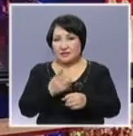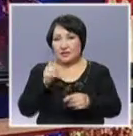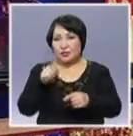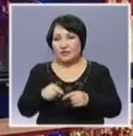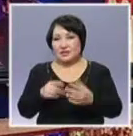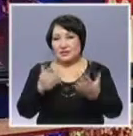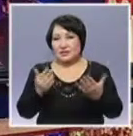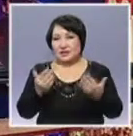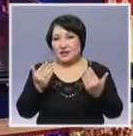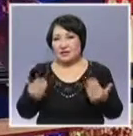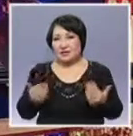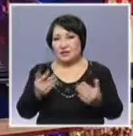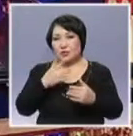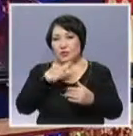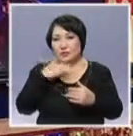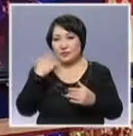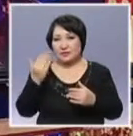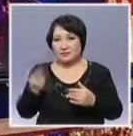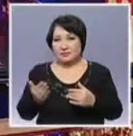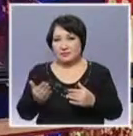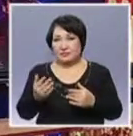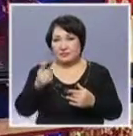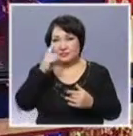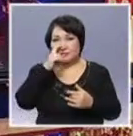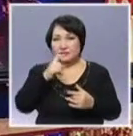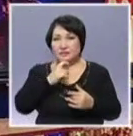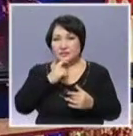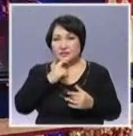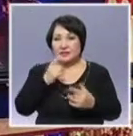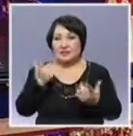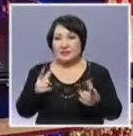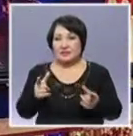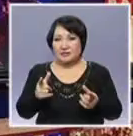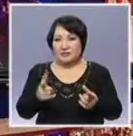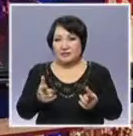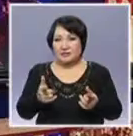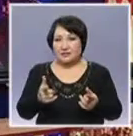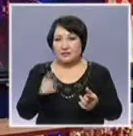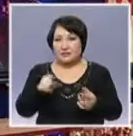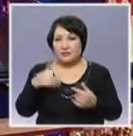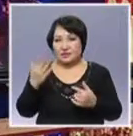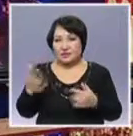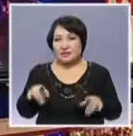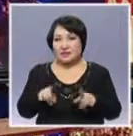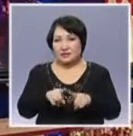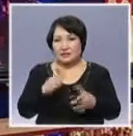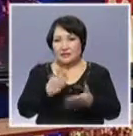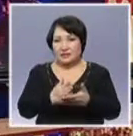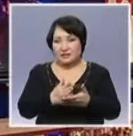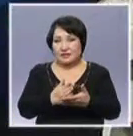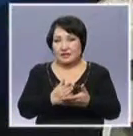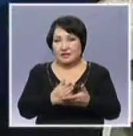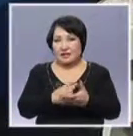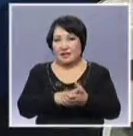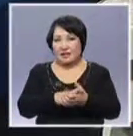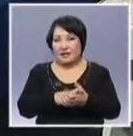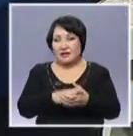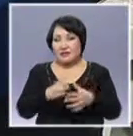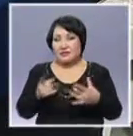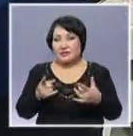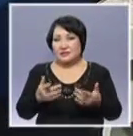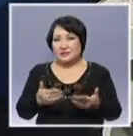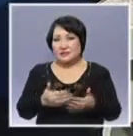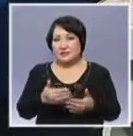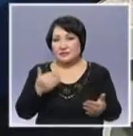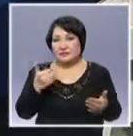Оны енді қазір көбі түсінбей, ол неліктен деген сияқты ол жағы да бар. Енді алдында